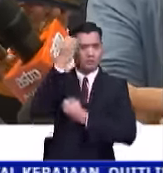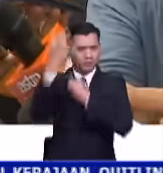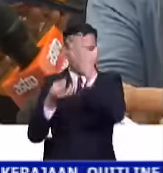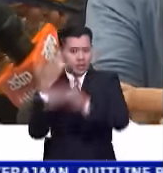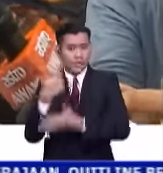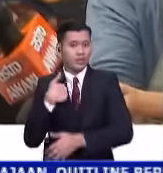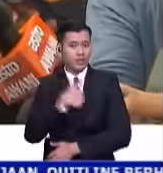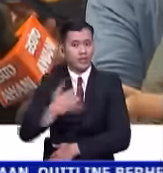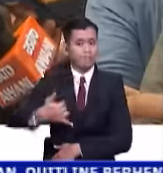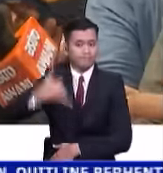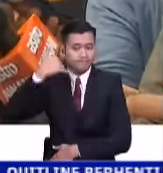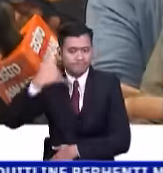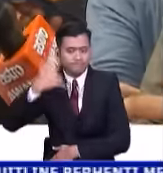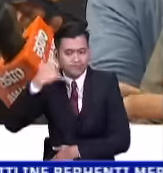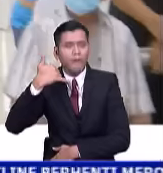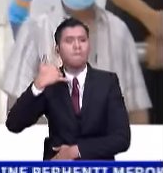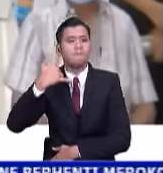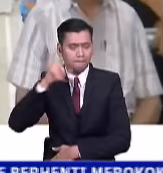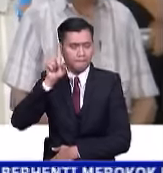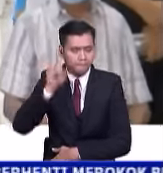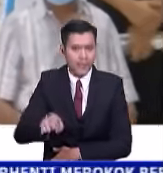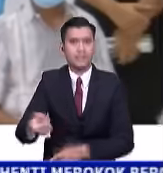jadi kita call dia and make sure they come.